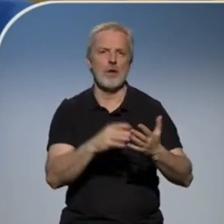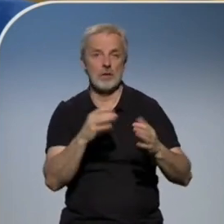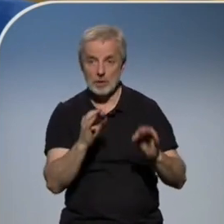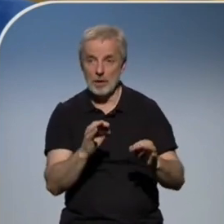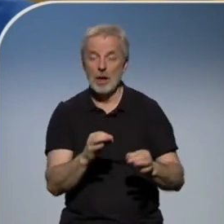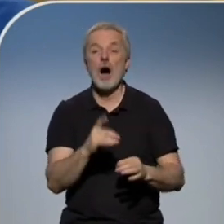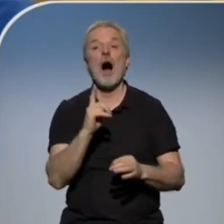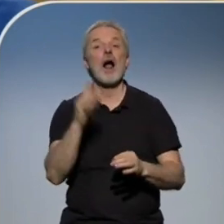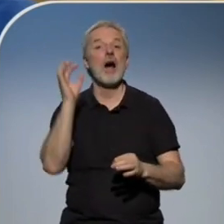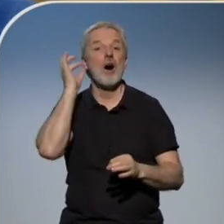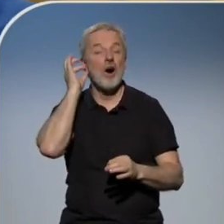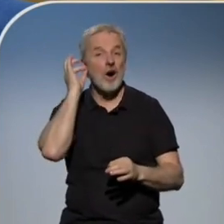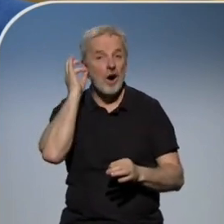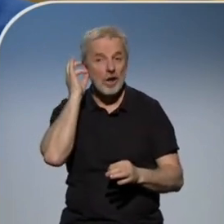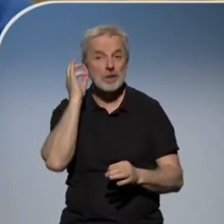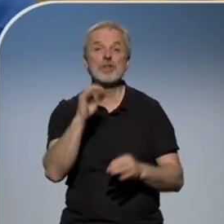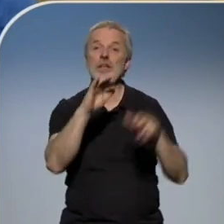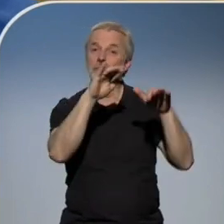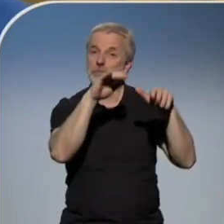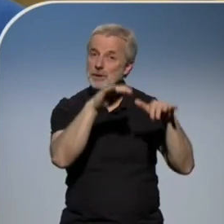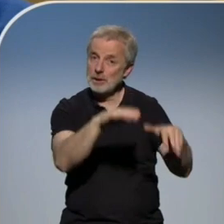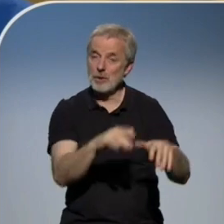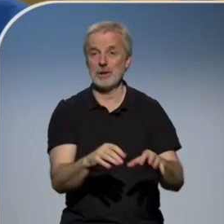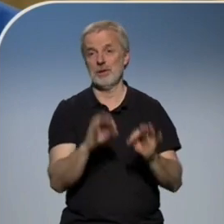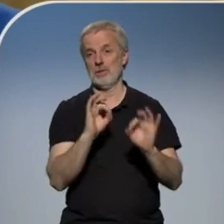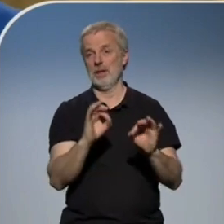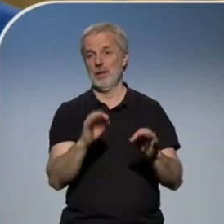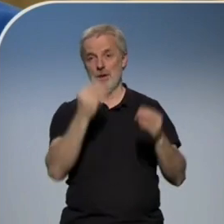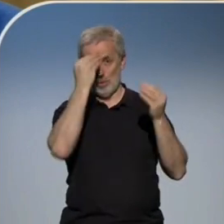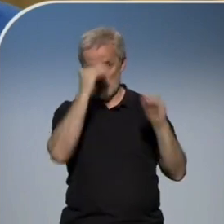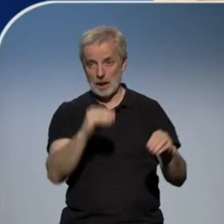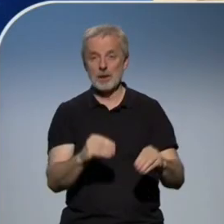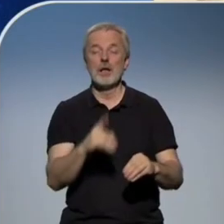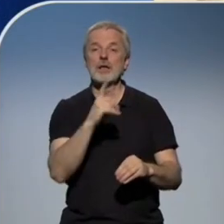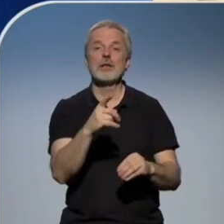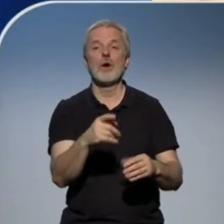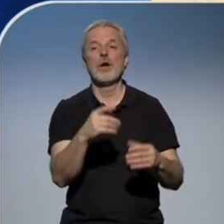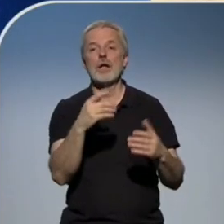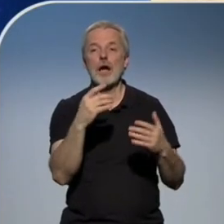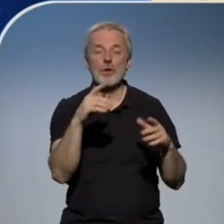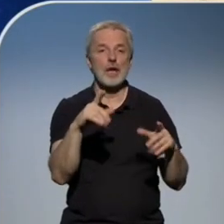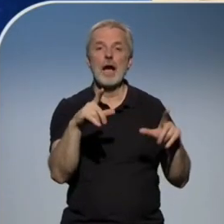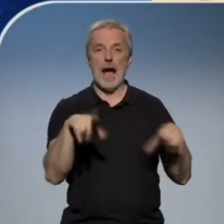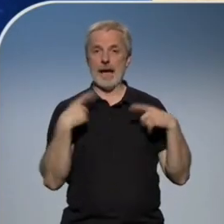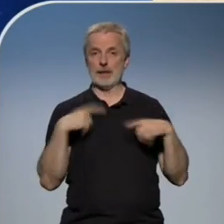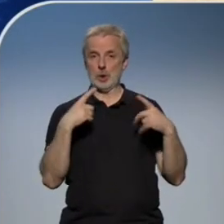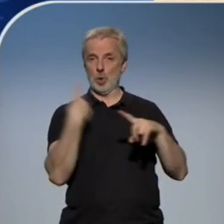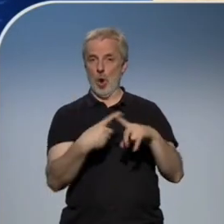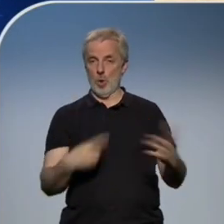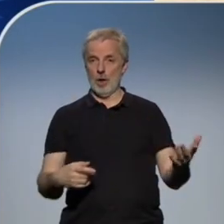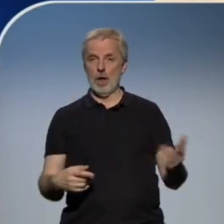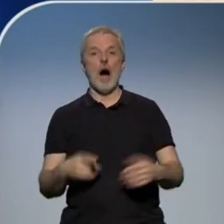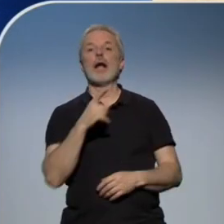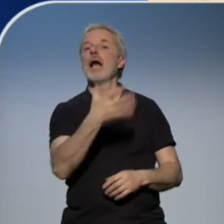ale oceňovat holčičky za tu přítomnost. I dospělé ženy ostatně. Mm-hmm. Za to, že jsou, že existují, to je to ocenění ženy, ale ne, že bych řekl, je,